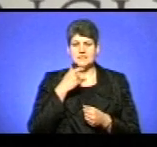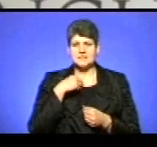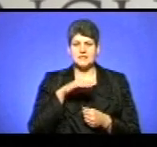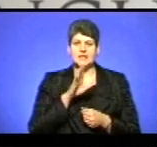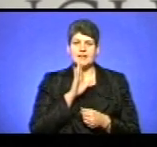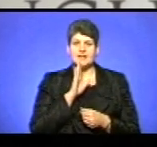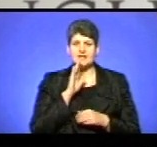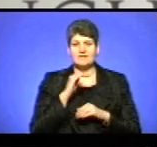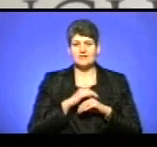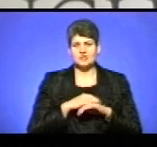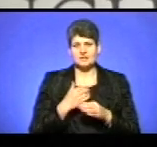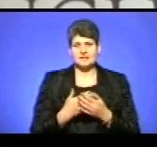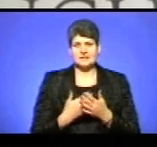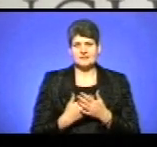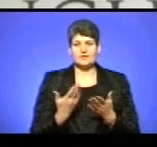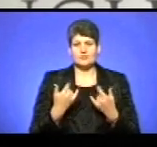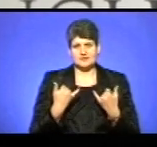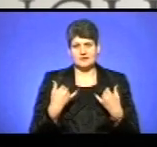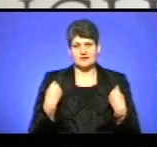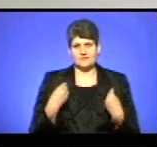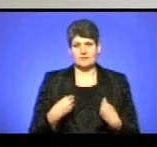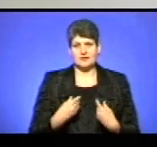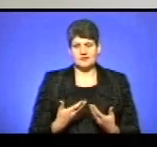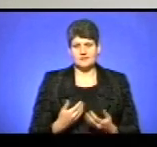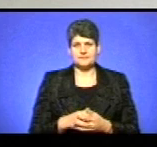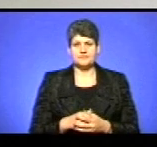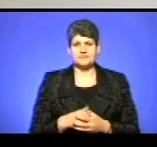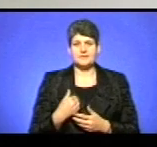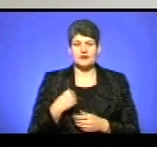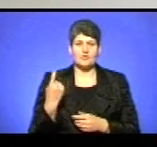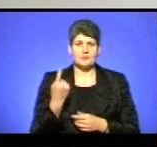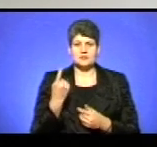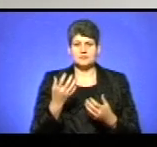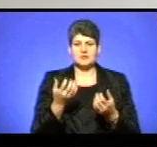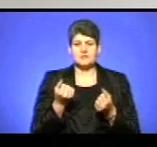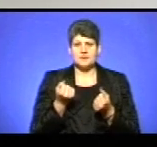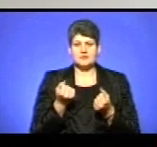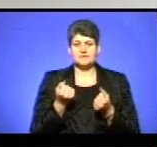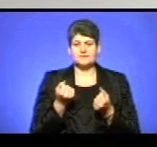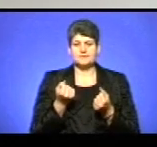вечірній стиль, в якому зараз я вбрана. Я вперше брала у такому